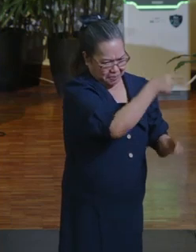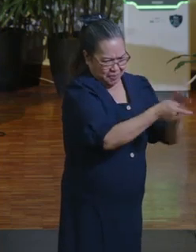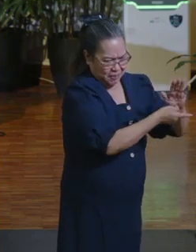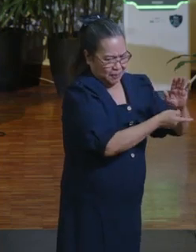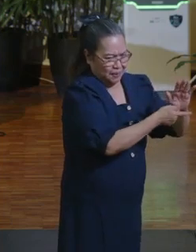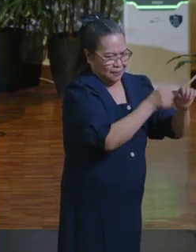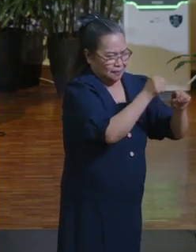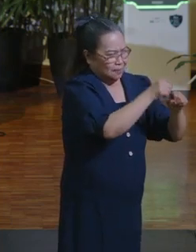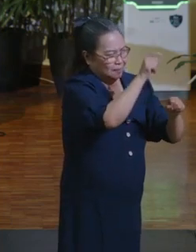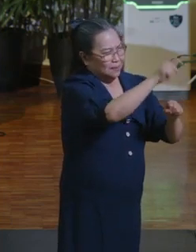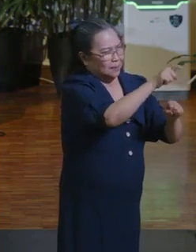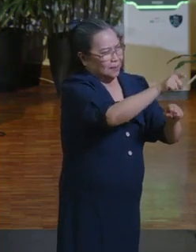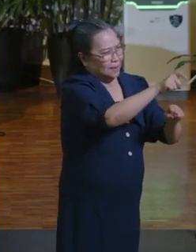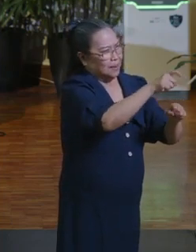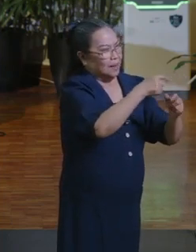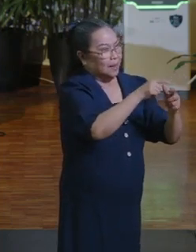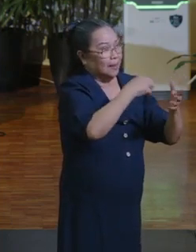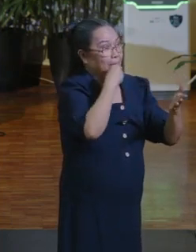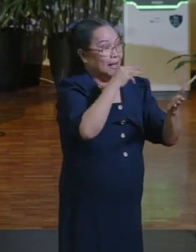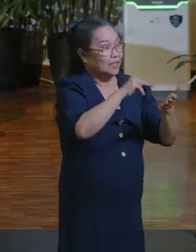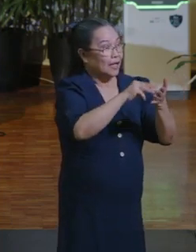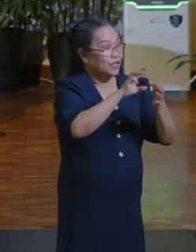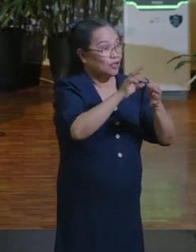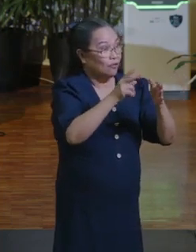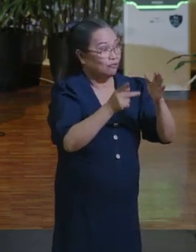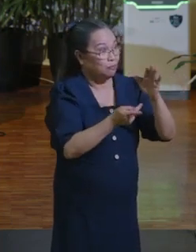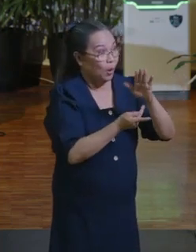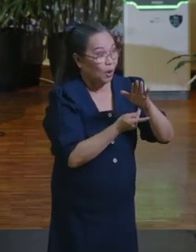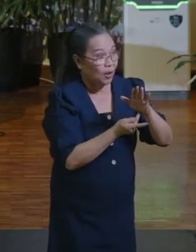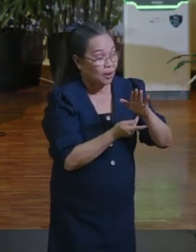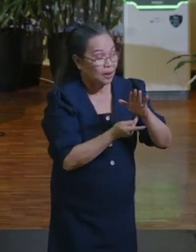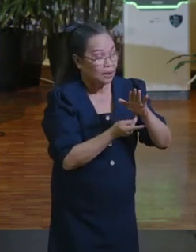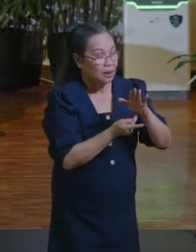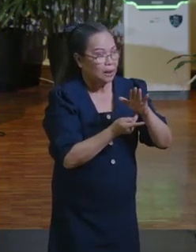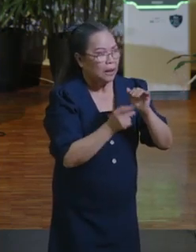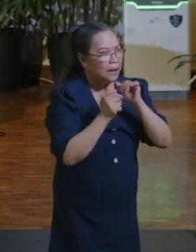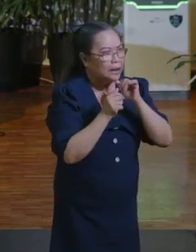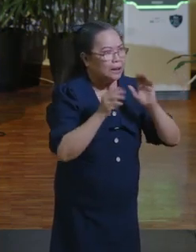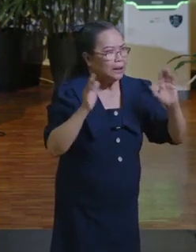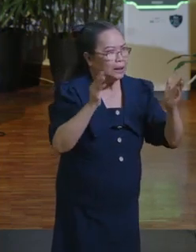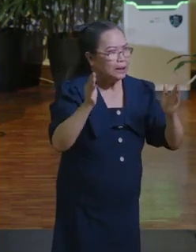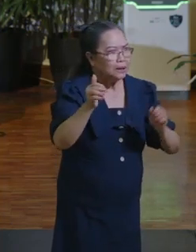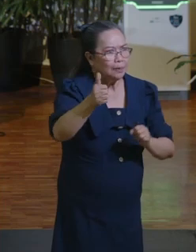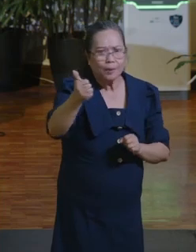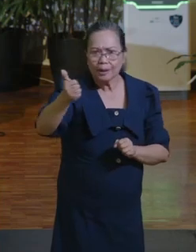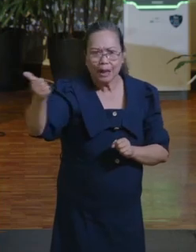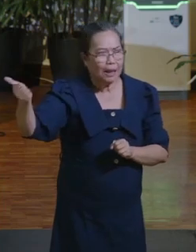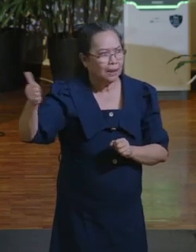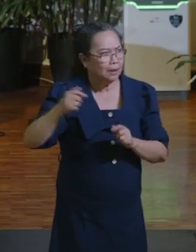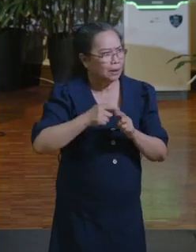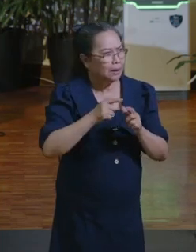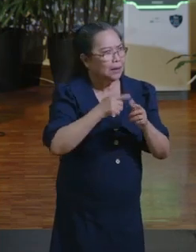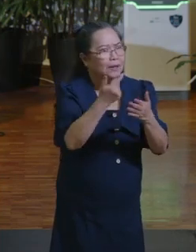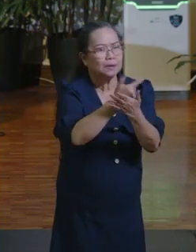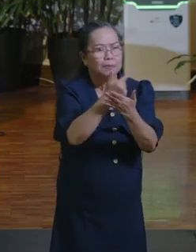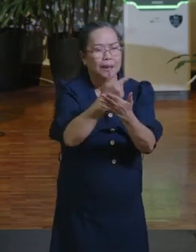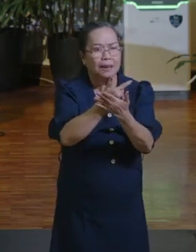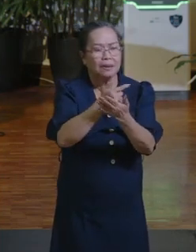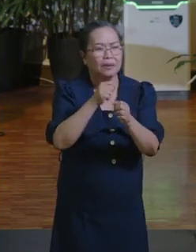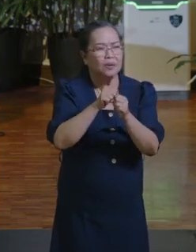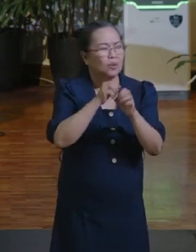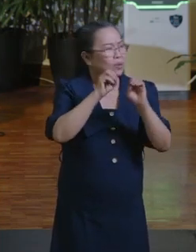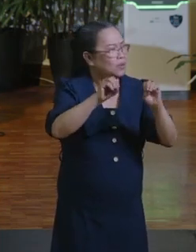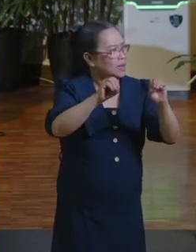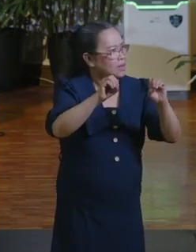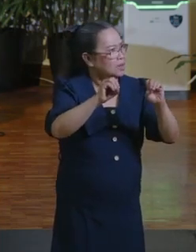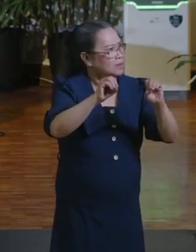at datapwat ang kanyang mensahe ay hindi kapareho ng ebanghelyo na